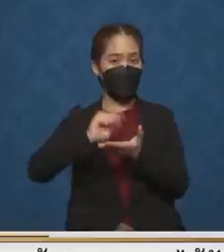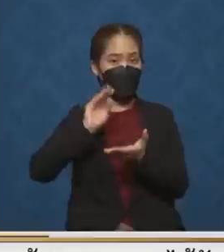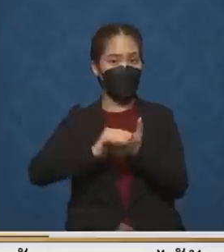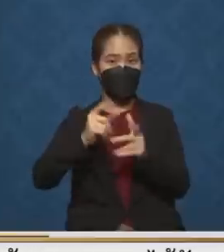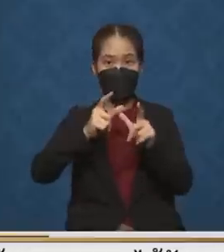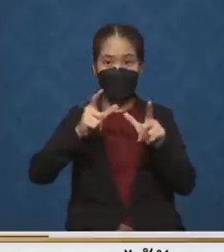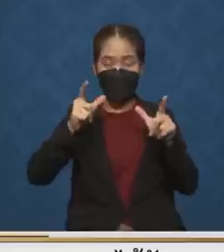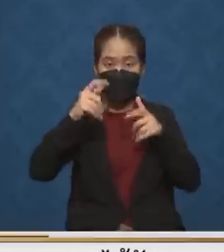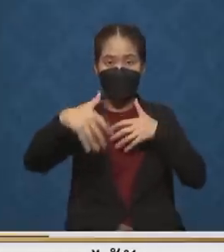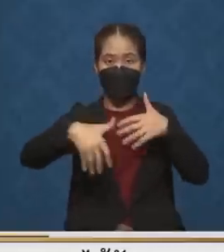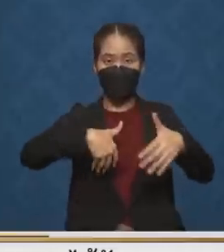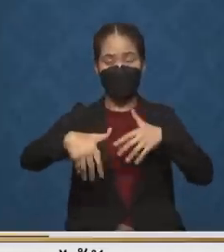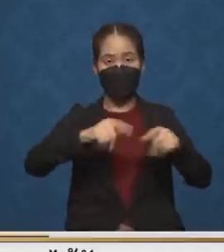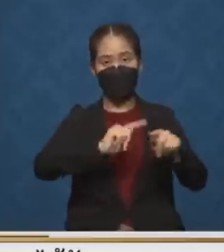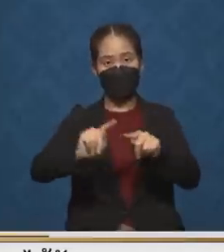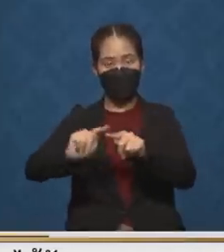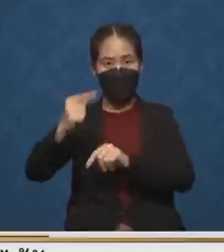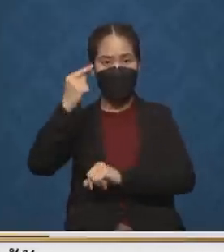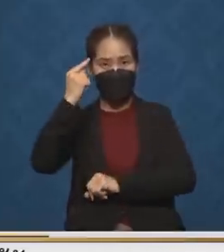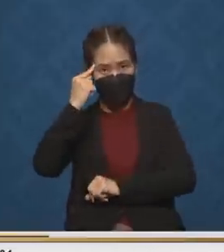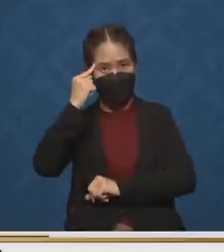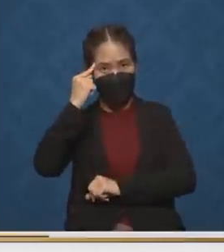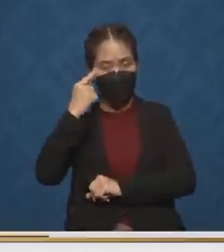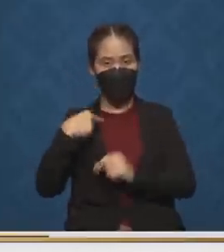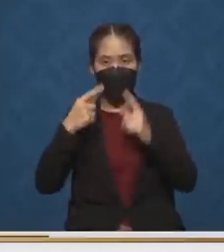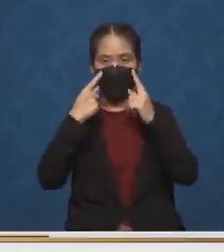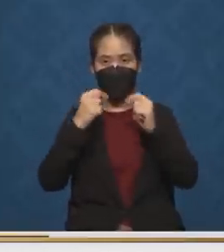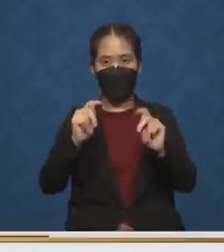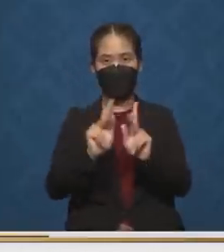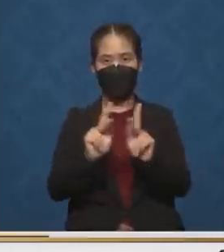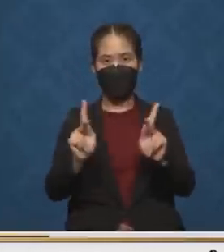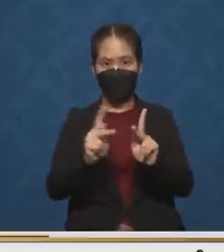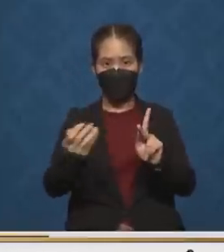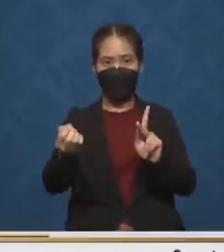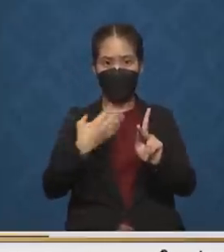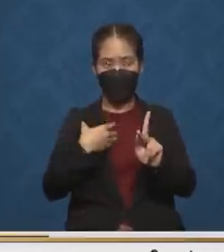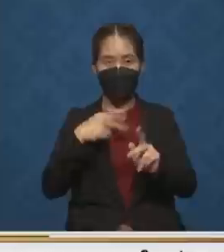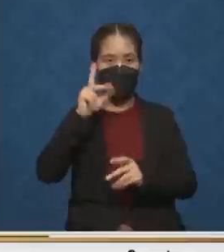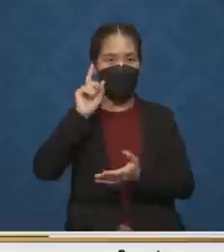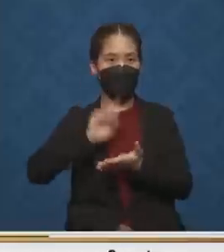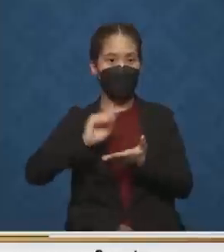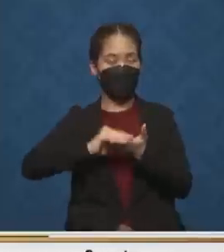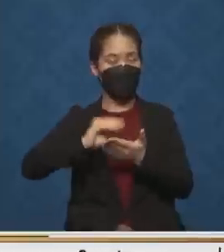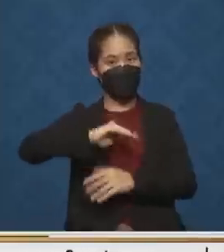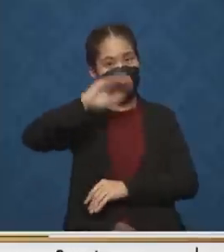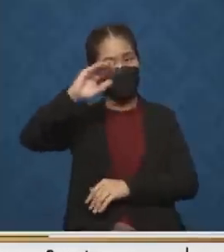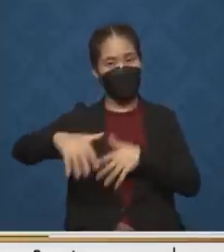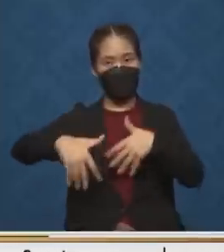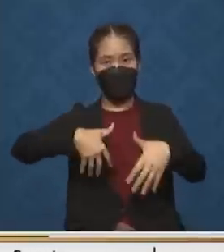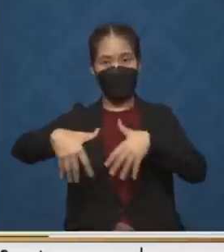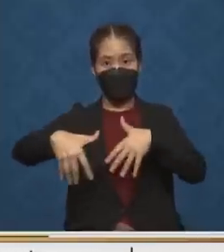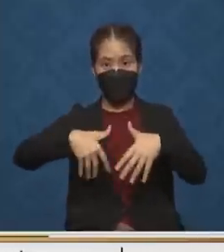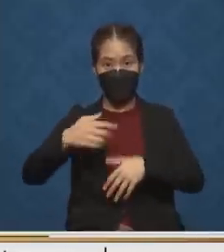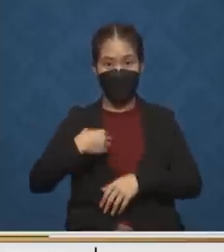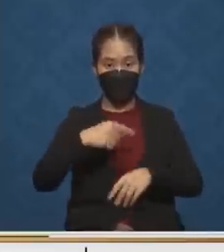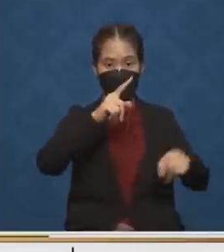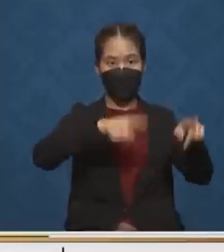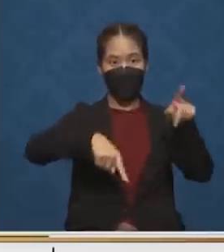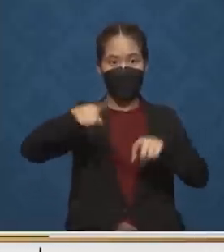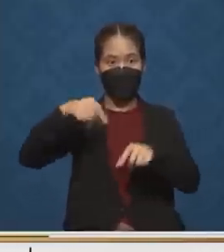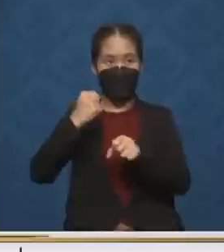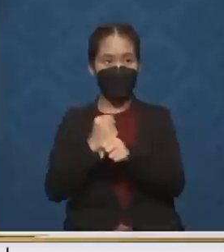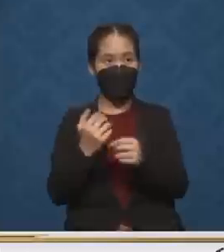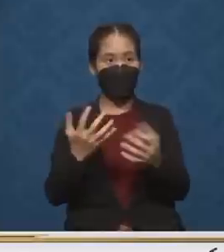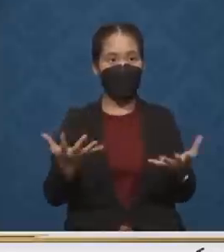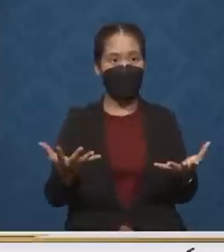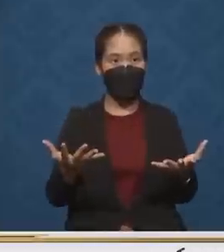มูลประชาชนอะไรททานคิดมาและท่านตอบใชกรมฐิการบอกวจะเป็ข้อมูลของพน้ประชาชนทุกคนวแตล่คนมีอะไรที่ไหนยัไง